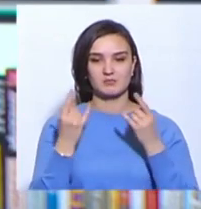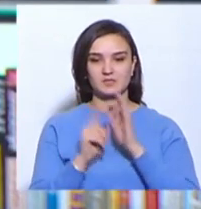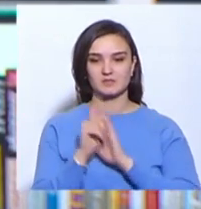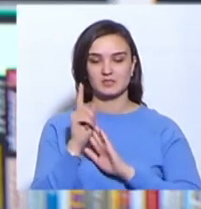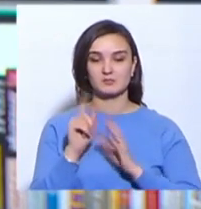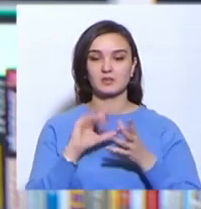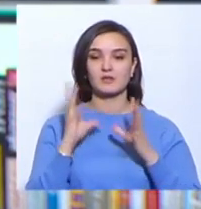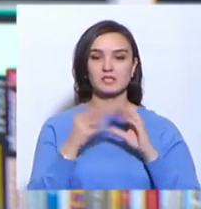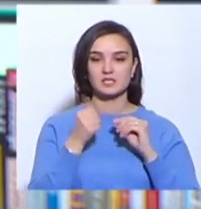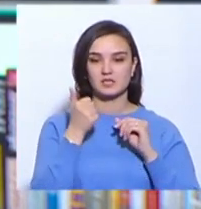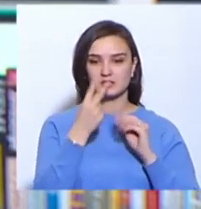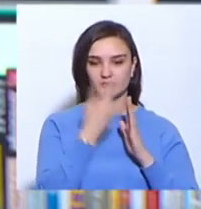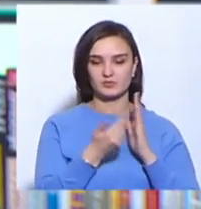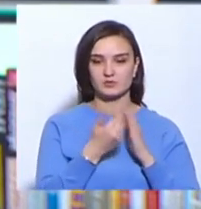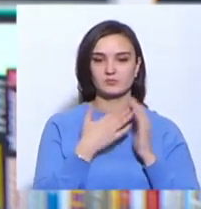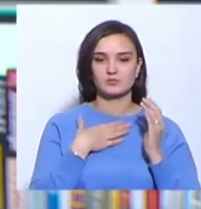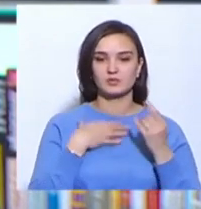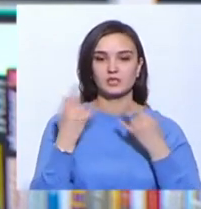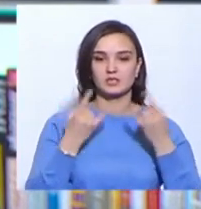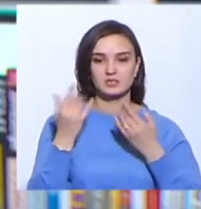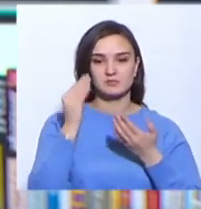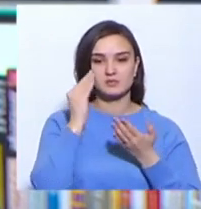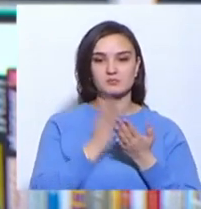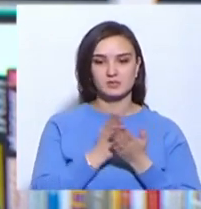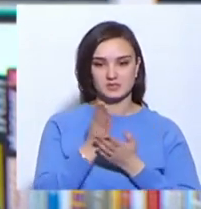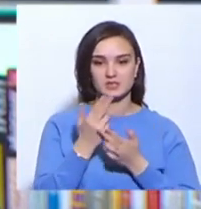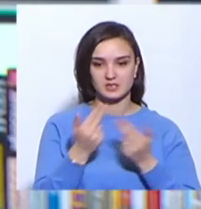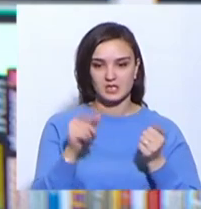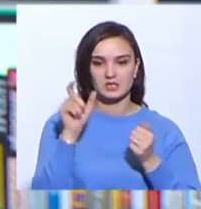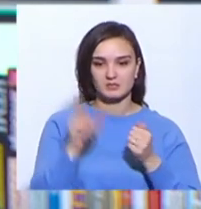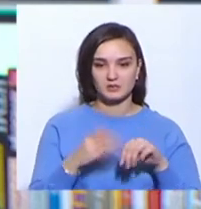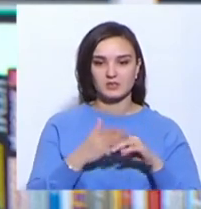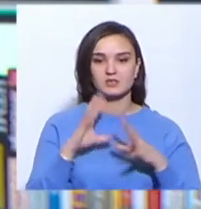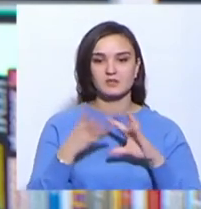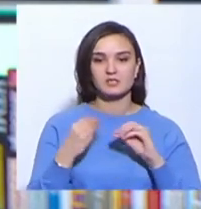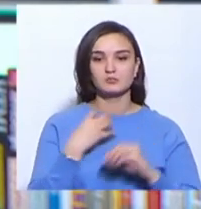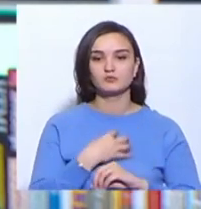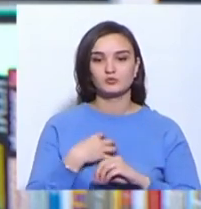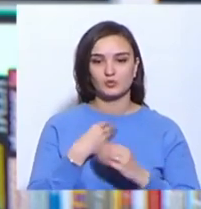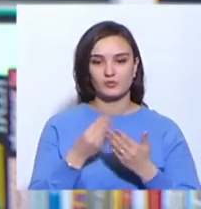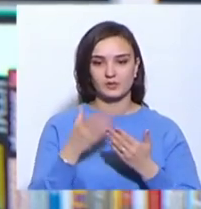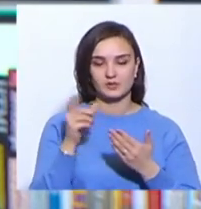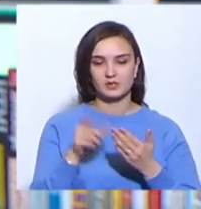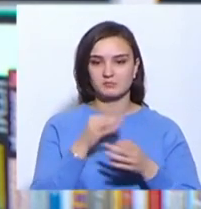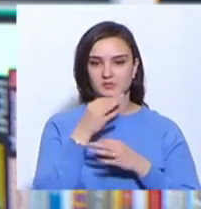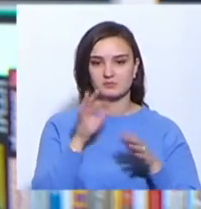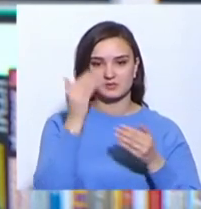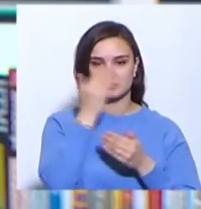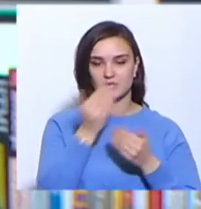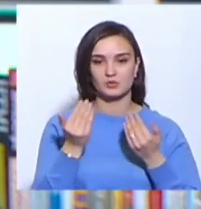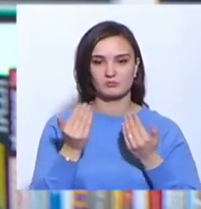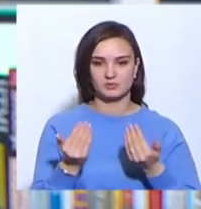ყველაზე კარგად გამოვხატავ ჩვენი გადაცემის კონცეფციას. დიახ, ადამიანი არის ყველაზე მნიშვნელოვანი ღირებულება ნებისმიერი